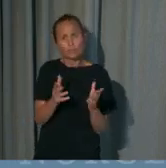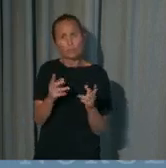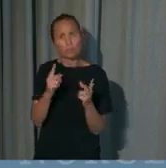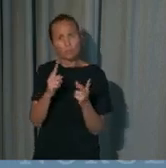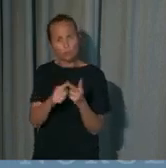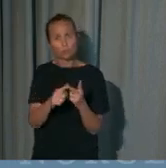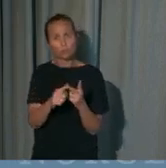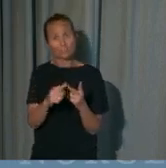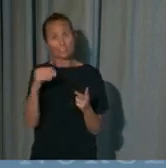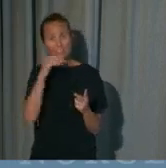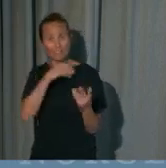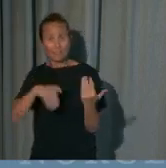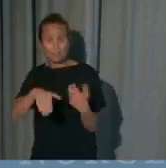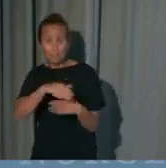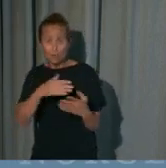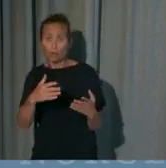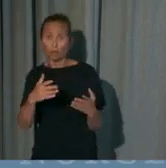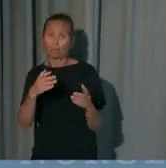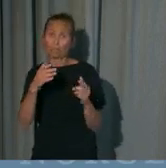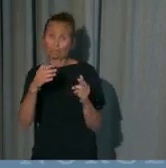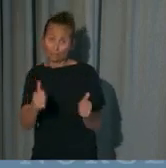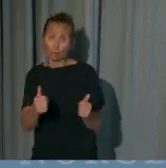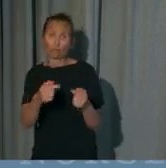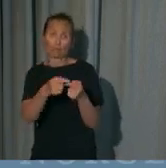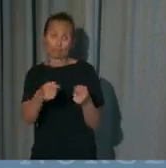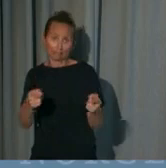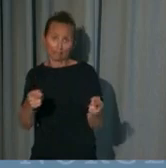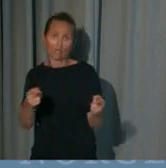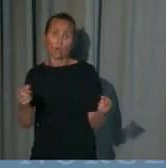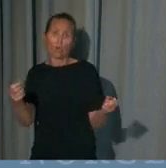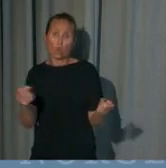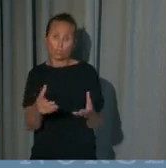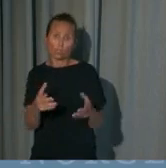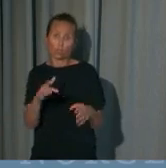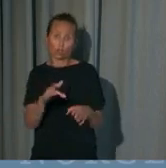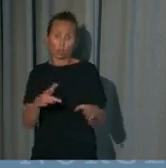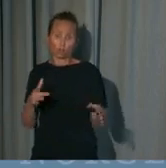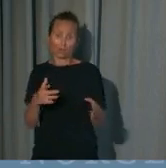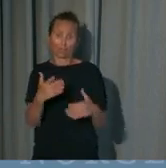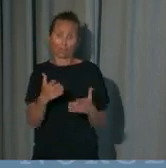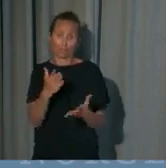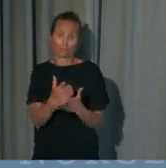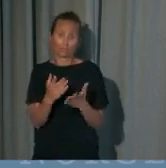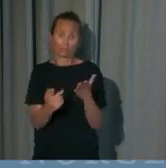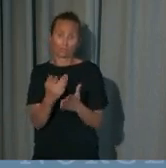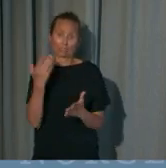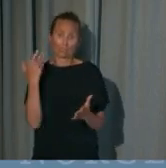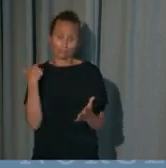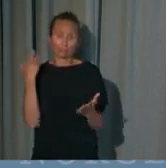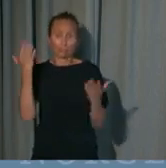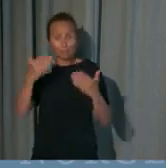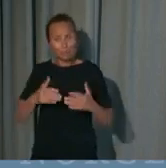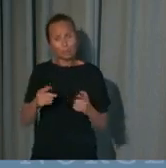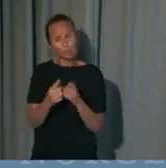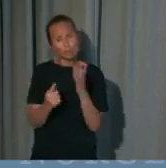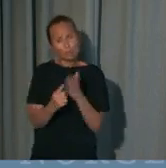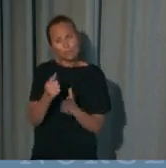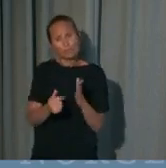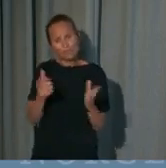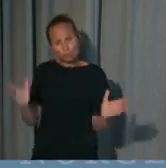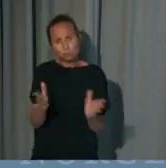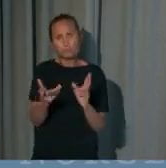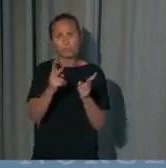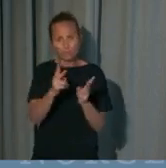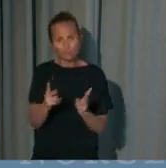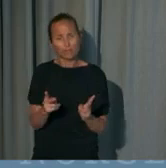over at i de skjeve miljøene som helt åpenbart utsatt og sårbar etter det som skjedde i natt, det særlig viktig at vi tar vare